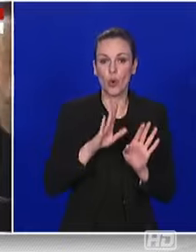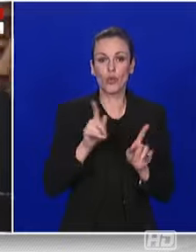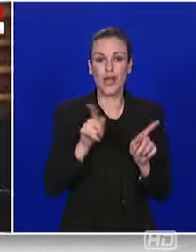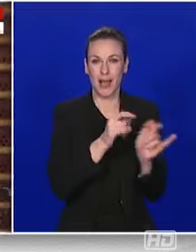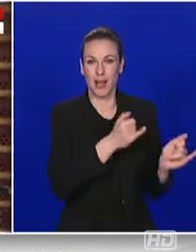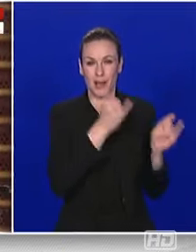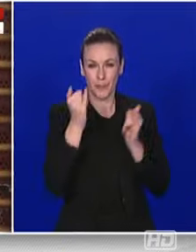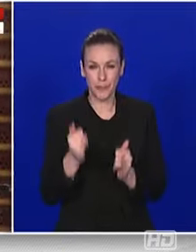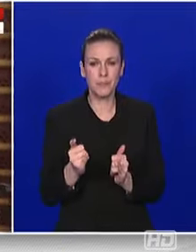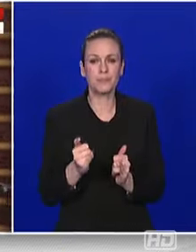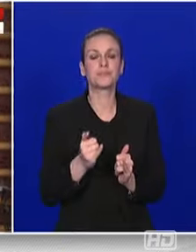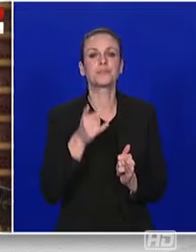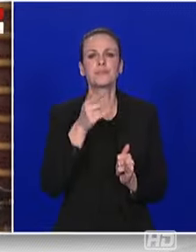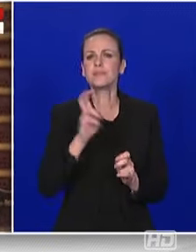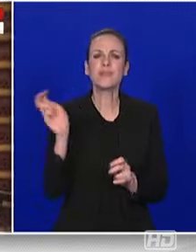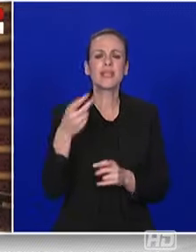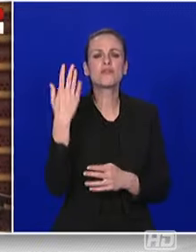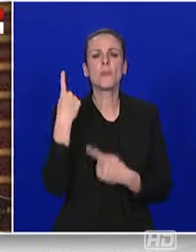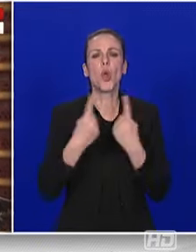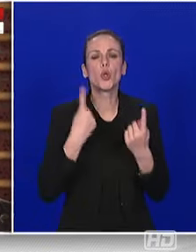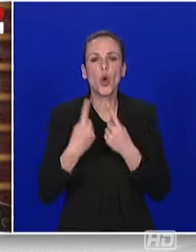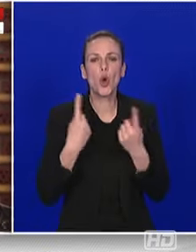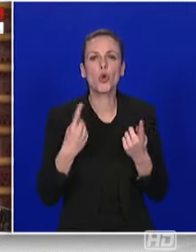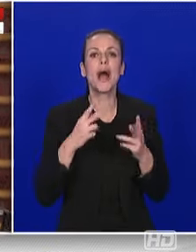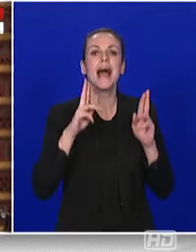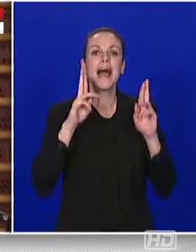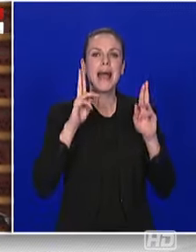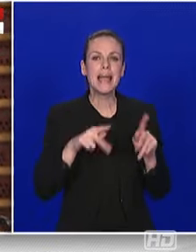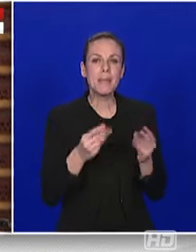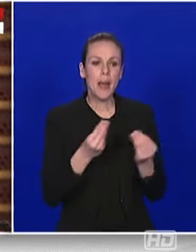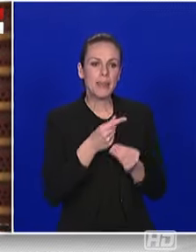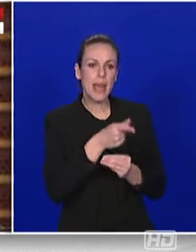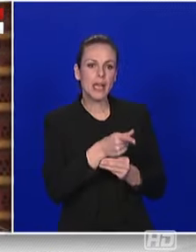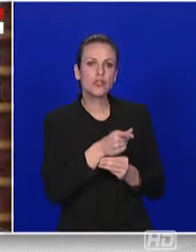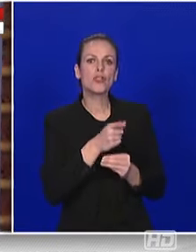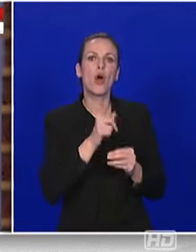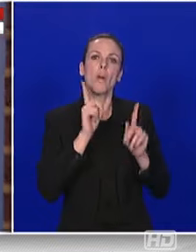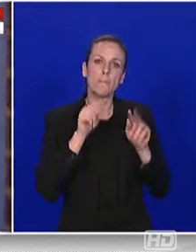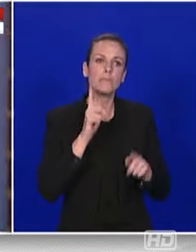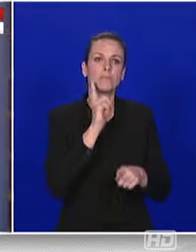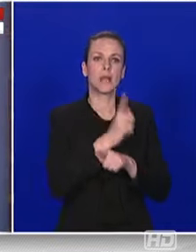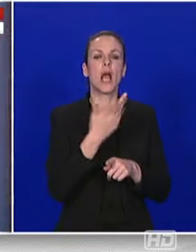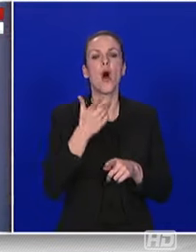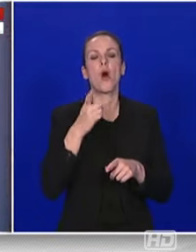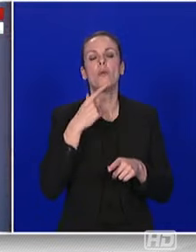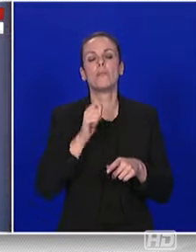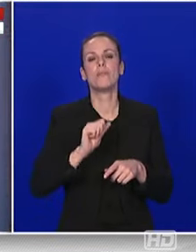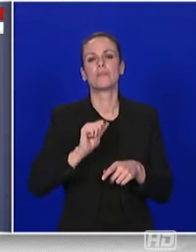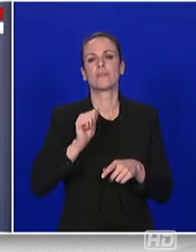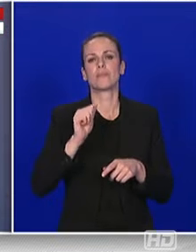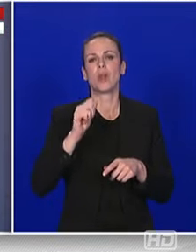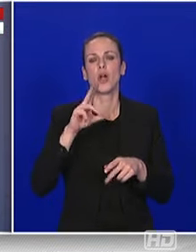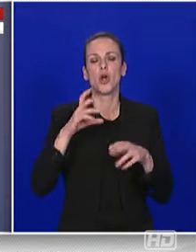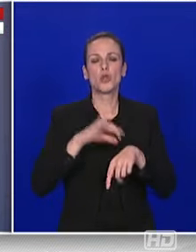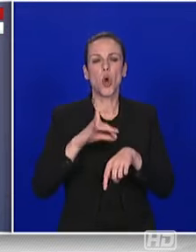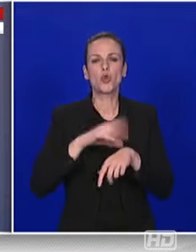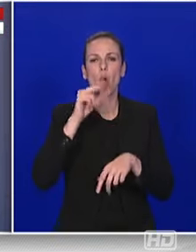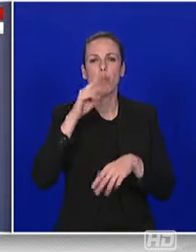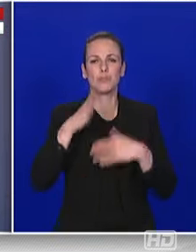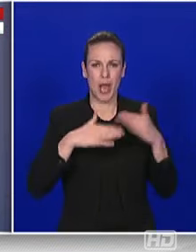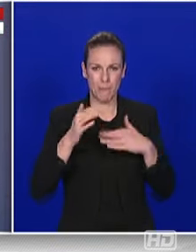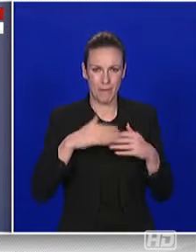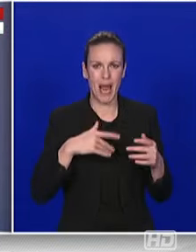sada, u svim onim slučajevima kada je indicirano testiranje po liječniku primarne zdravstvene zaštite, ukoliko postoji ili